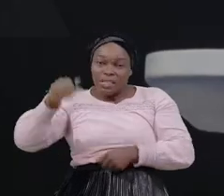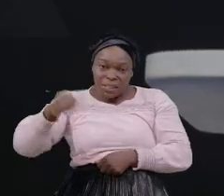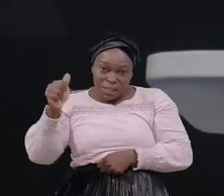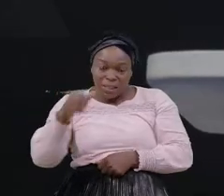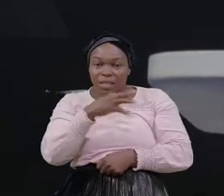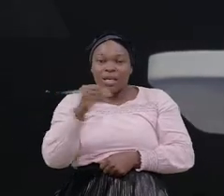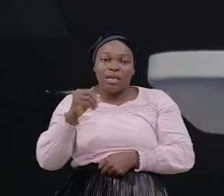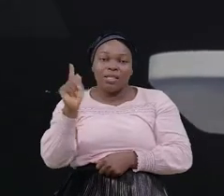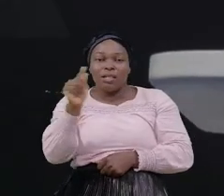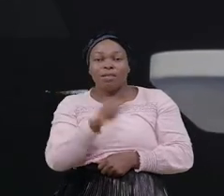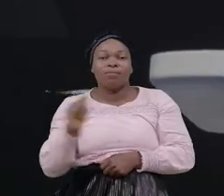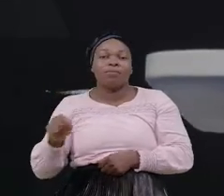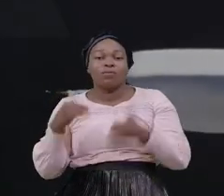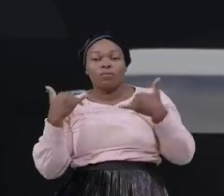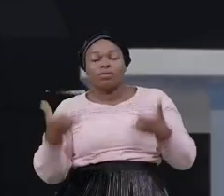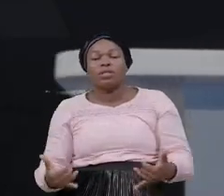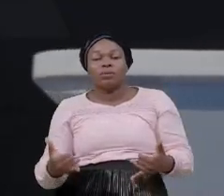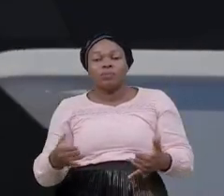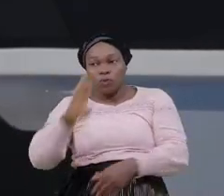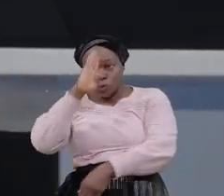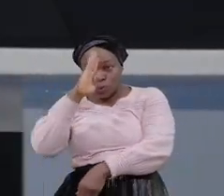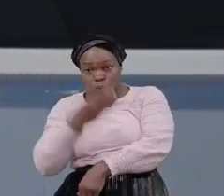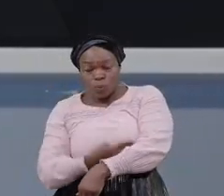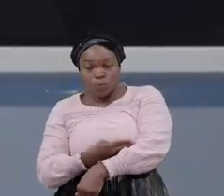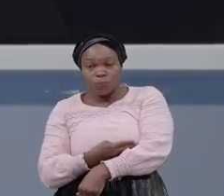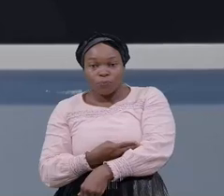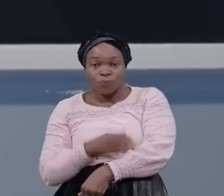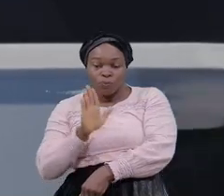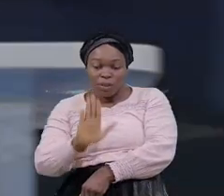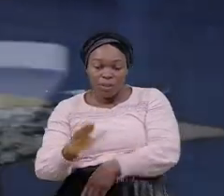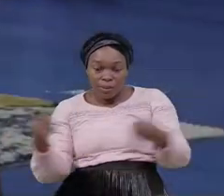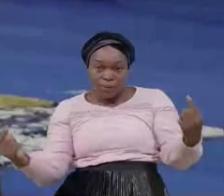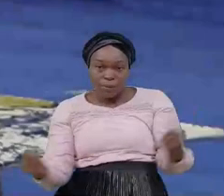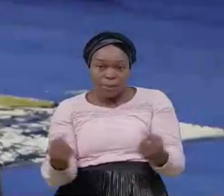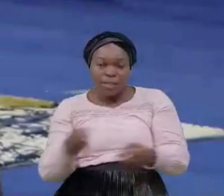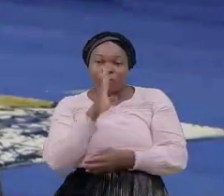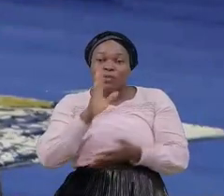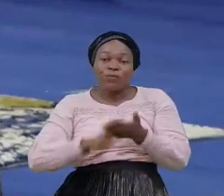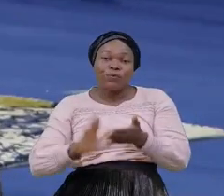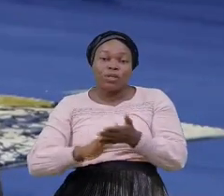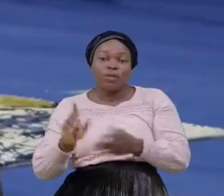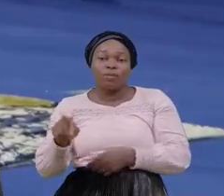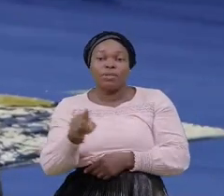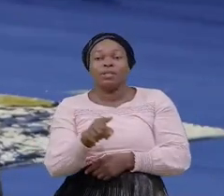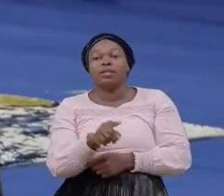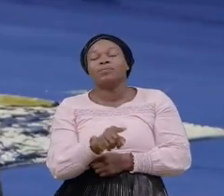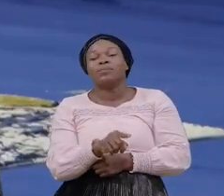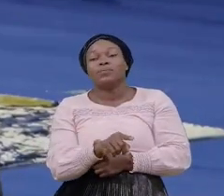maintenant, il a dit, mon enfant, tes péchés sont pardonnés.